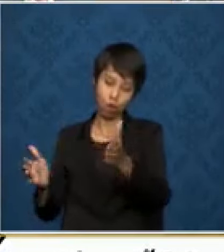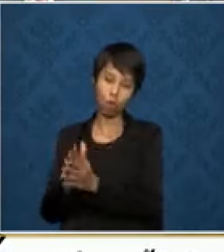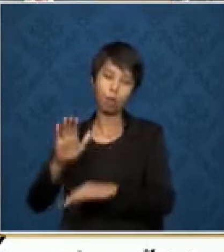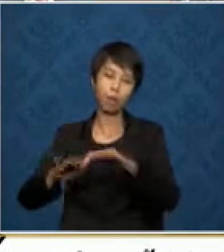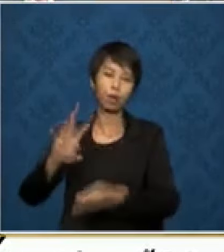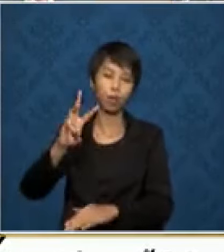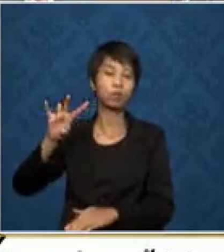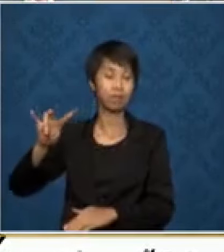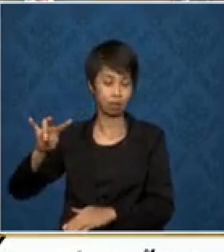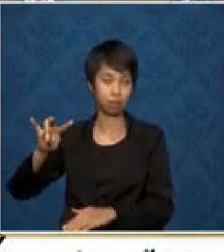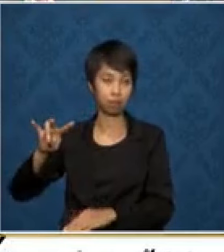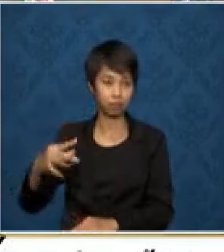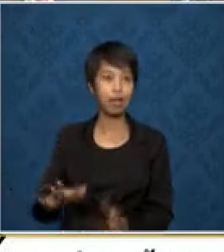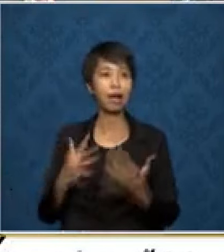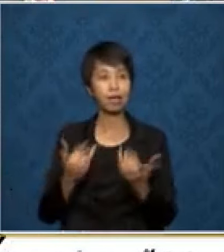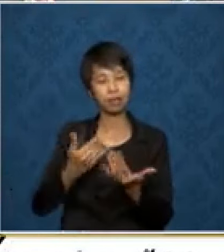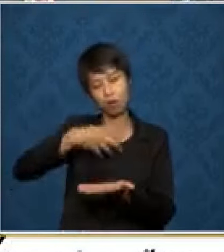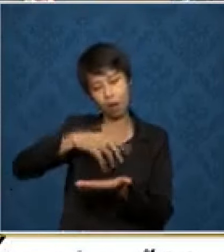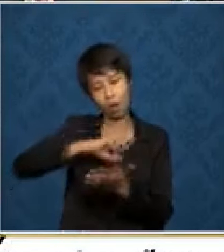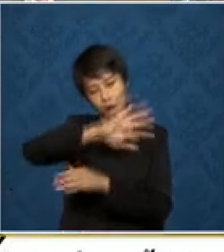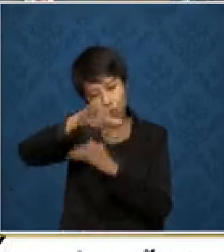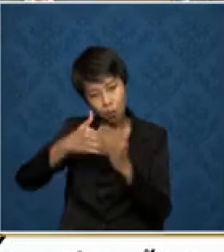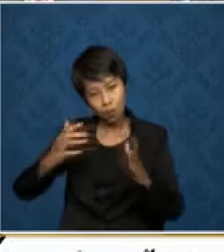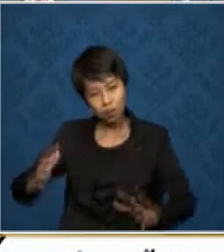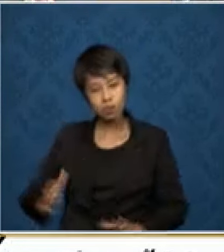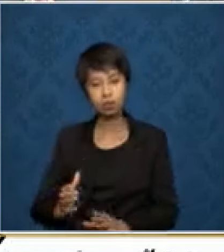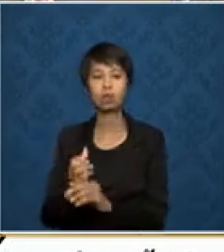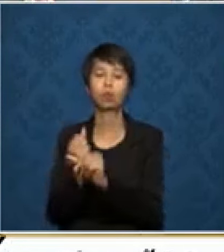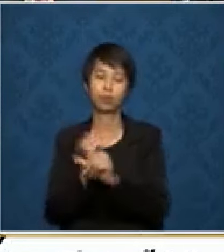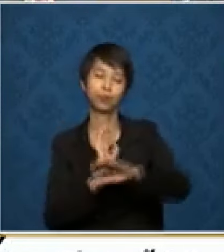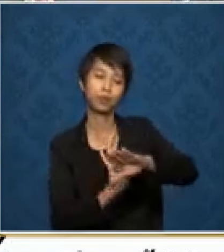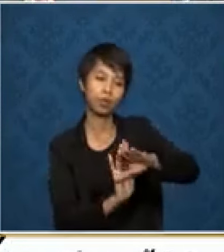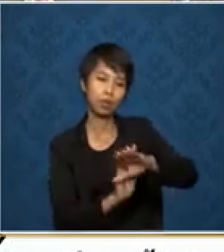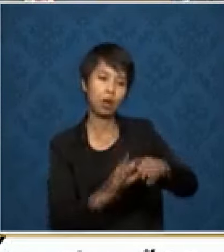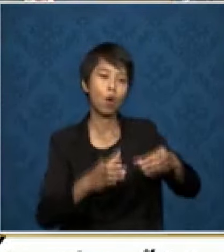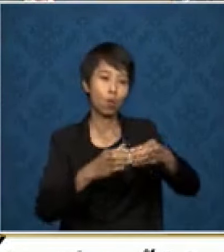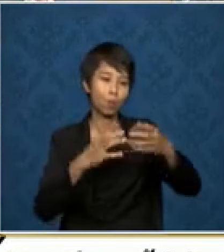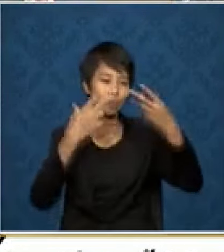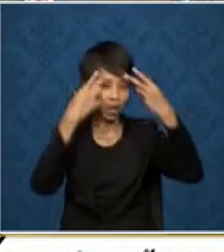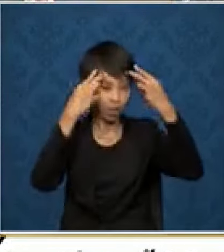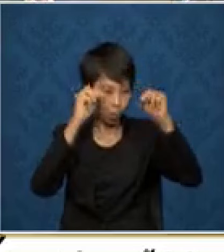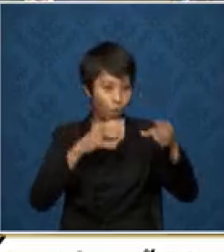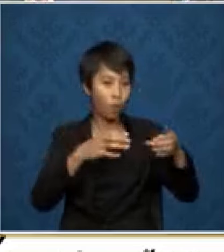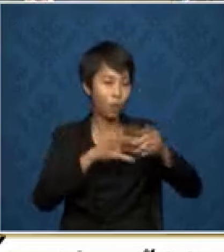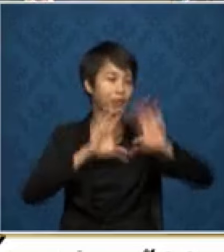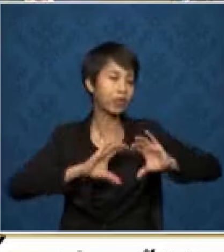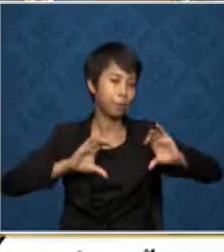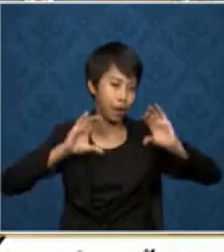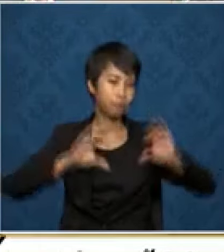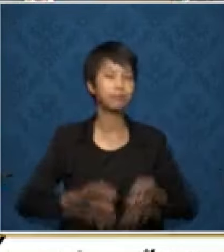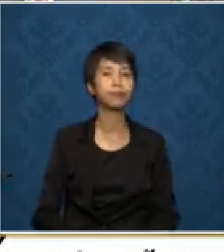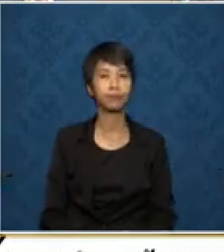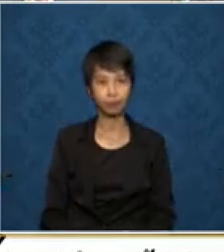แล้วพูดมาทั้งหมดเพื่อสรุปเตือนนายกรัฐมนตรีและรัฐบาลว่าสิ่ง